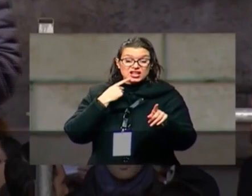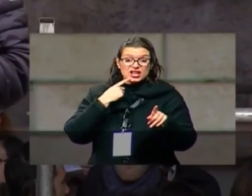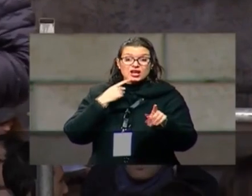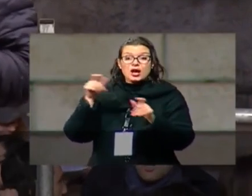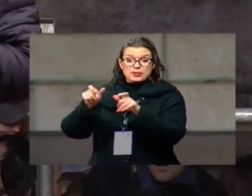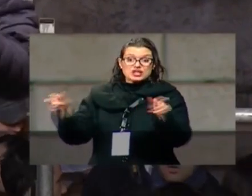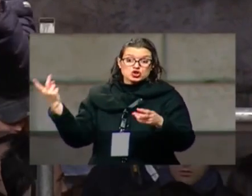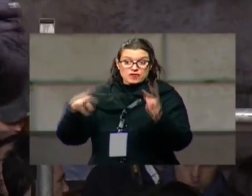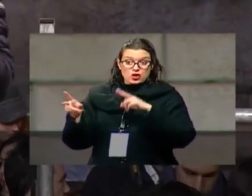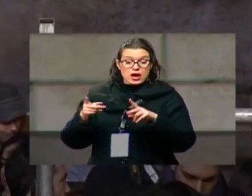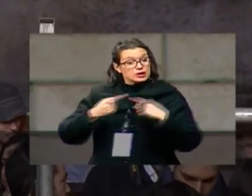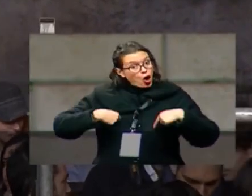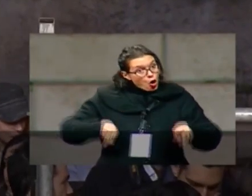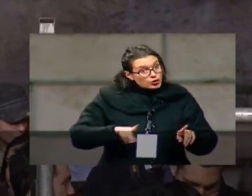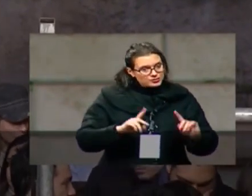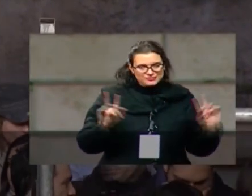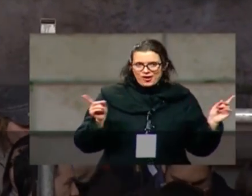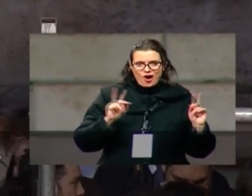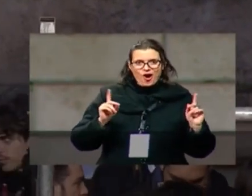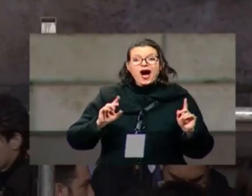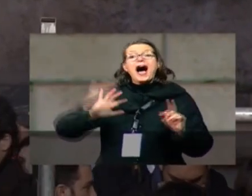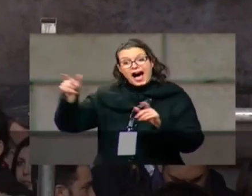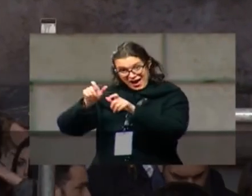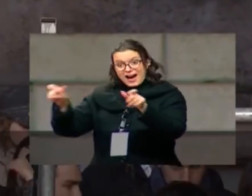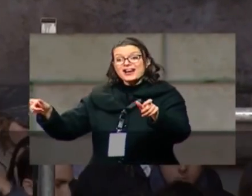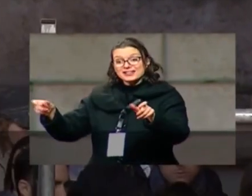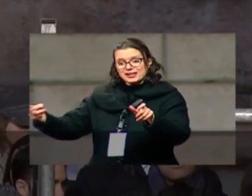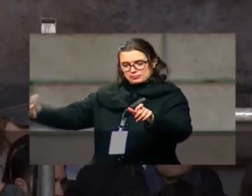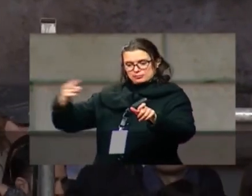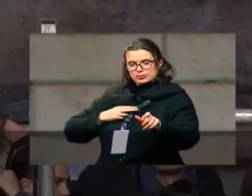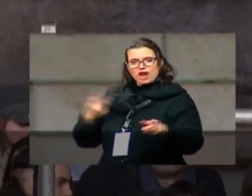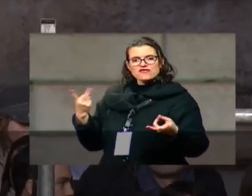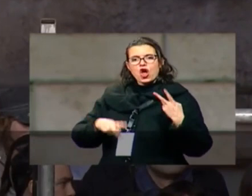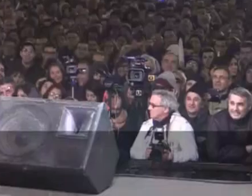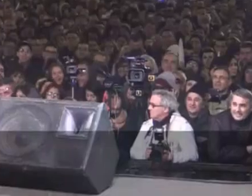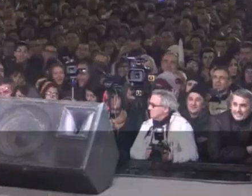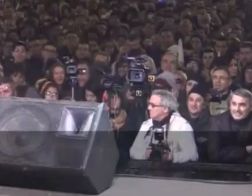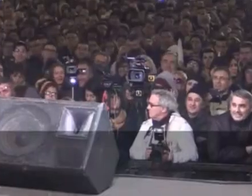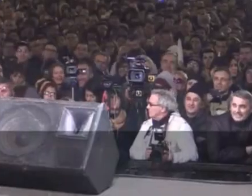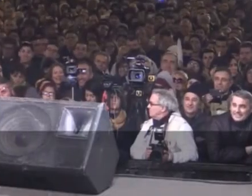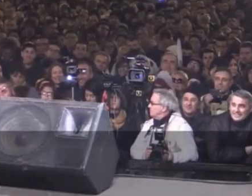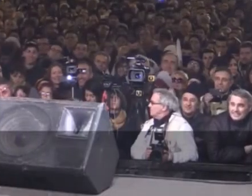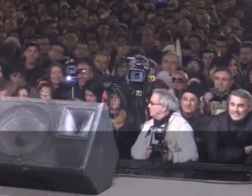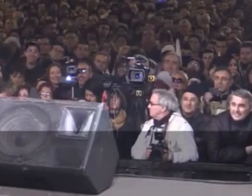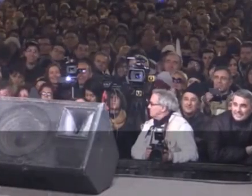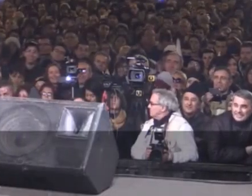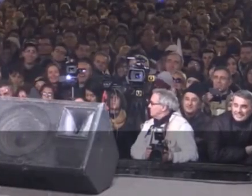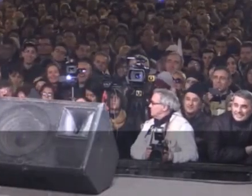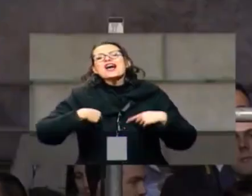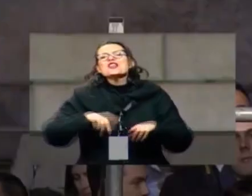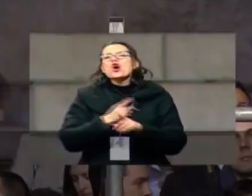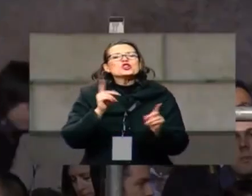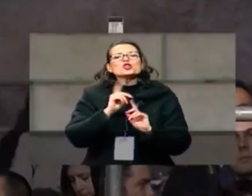noi ci hanno definito gli eversori gli eversori noi dobbiamo parlare a bassa voce con Luci